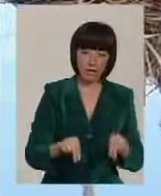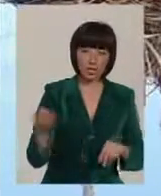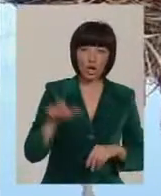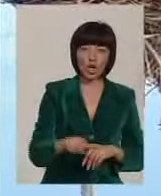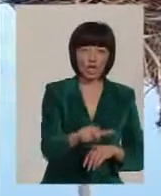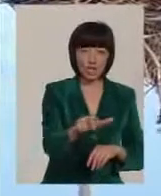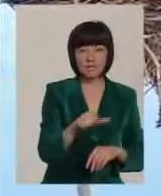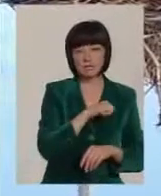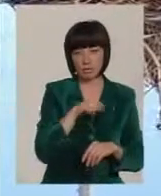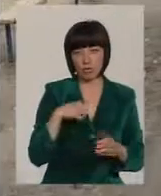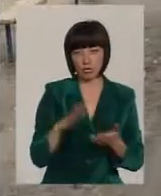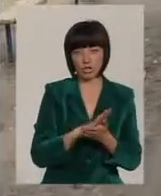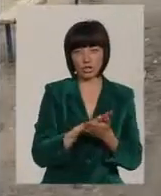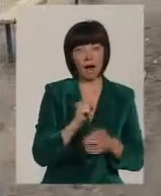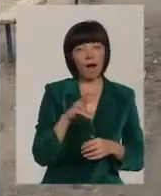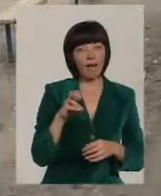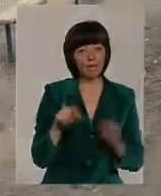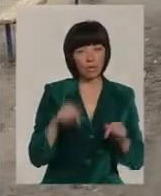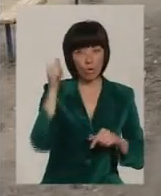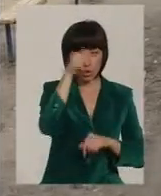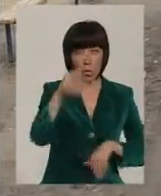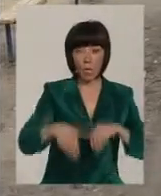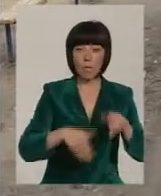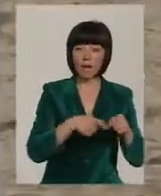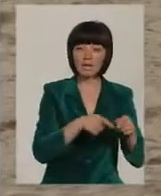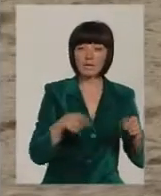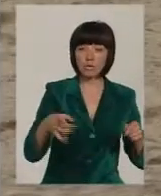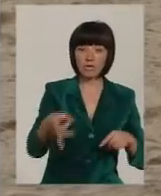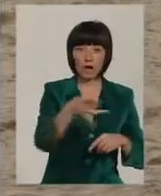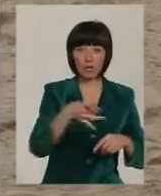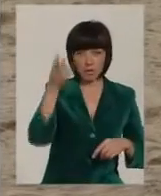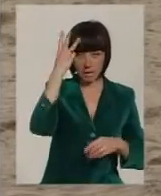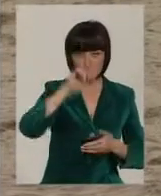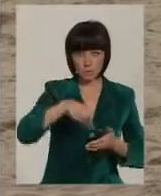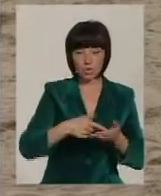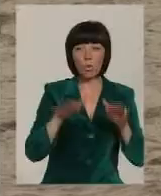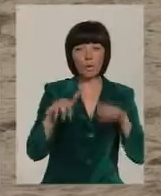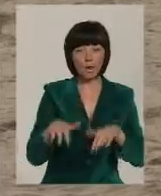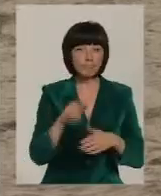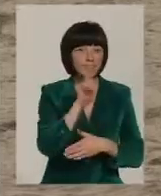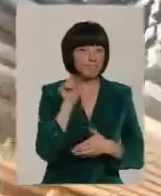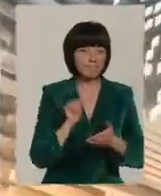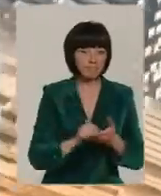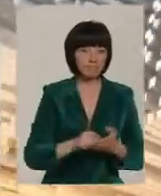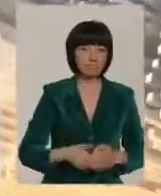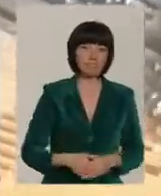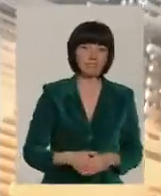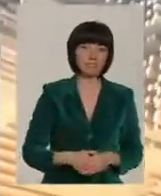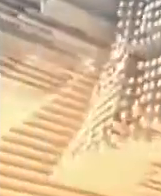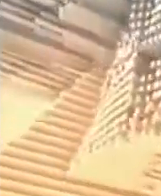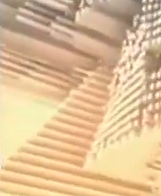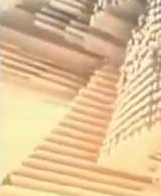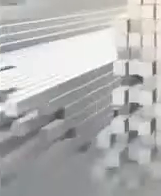річка самоочиститься. Але цьогорічний купальний сезон у районі Хмельницького міського пляжу під питанням.